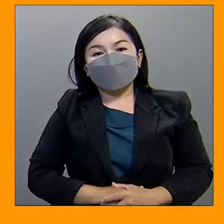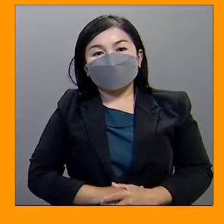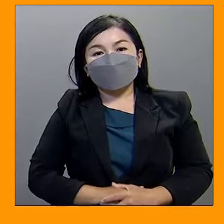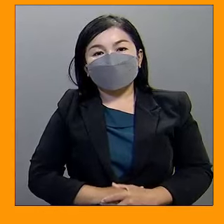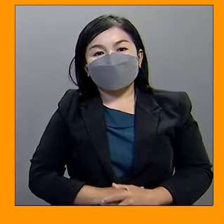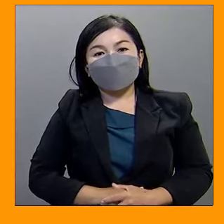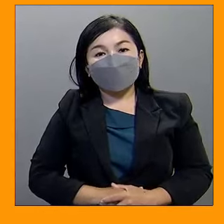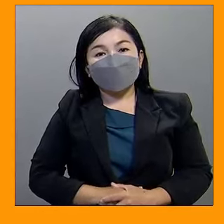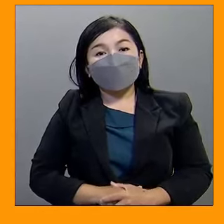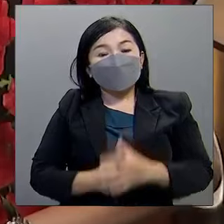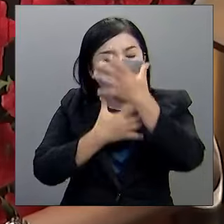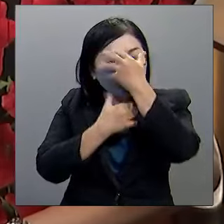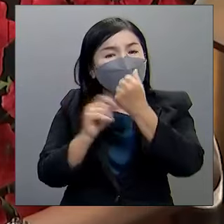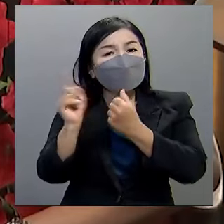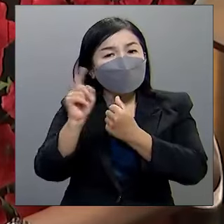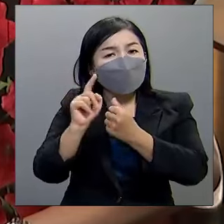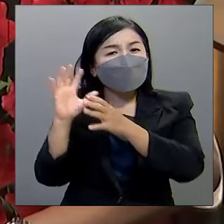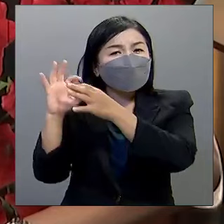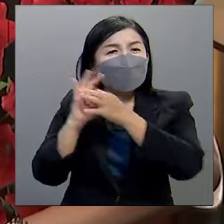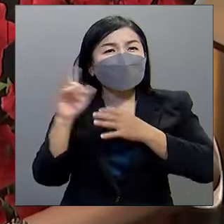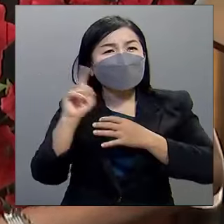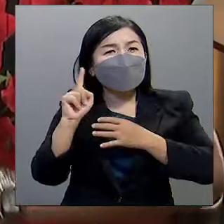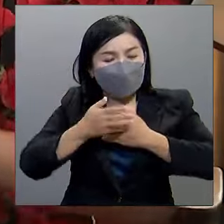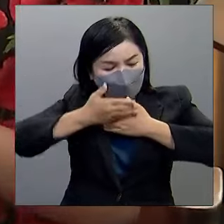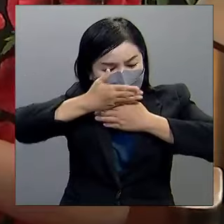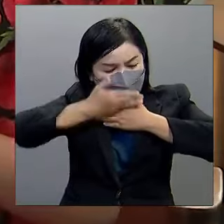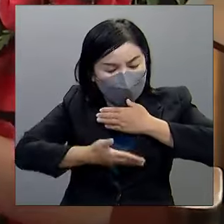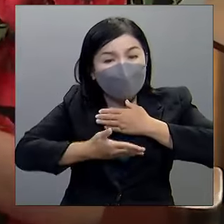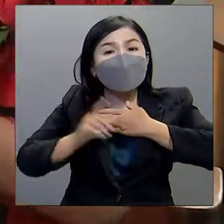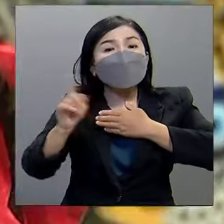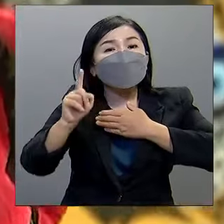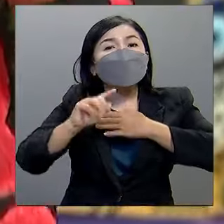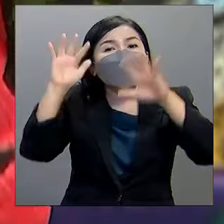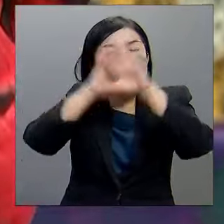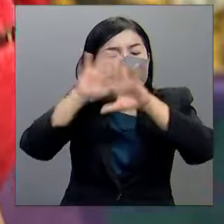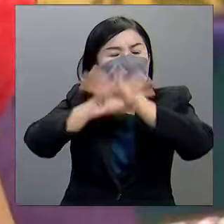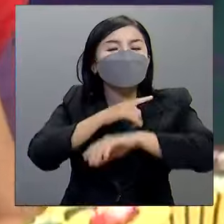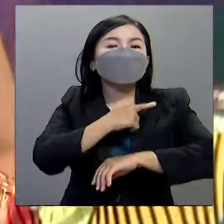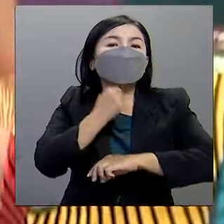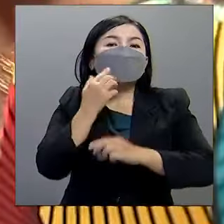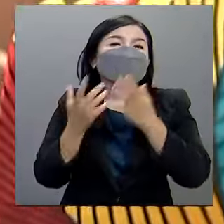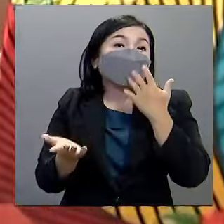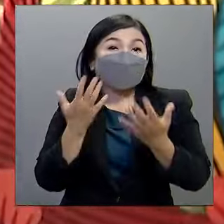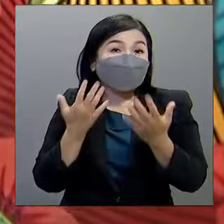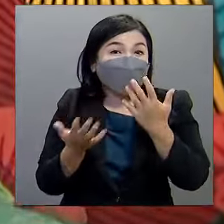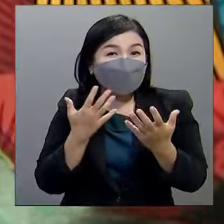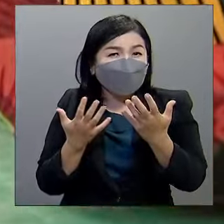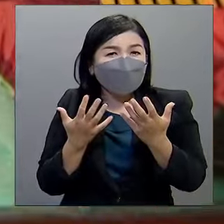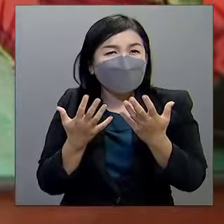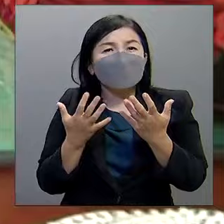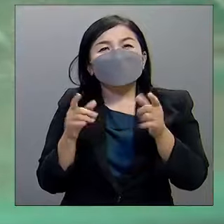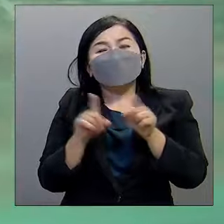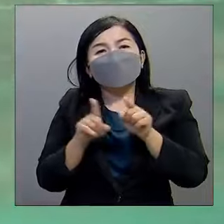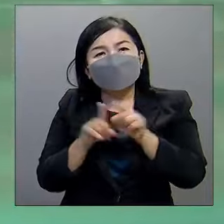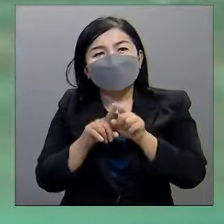เสน่ห์ของงานคราฟอะค่ะเราว่ามันคือแบบมันเหมือนมันเป็นรสนิยมอะแล้วก็ความแบบความประ